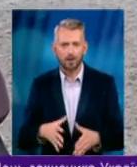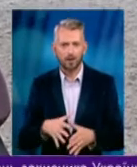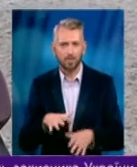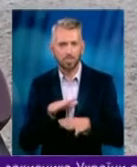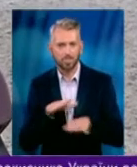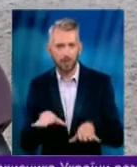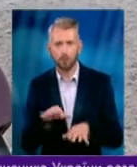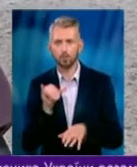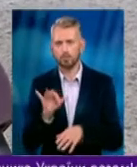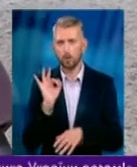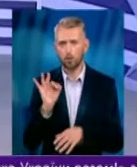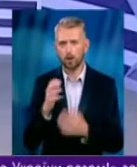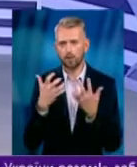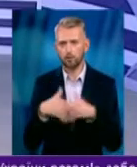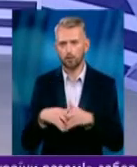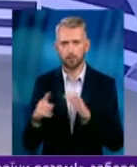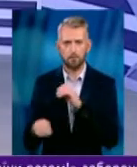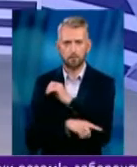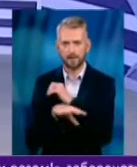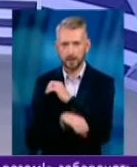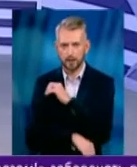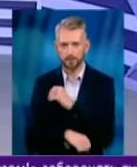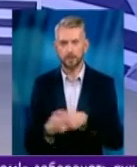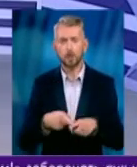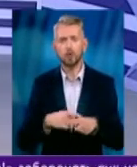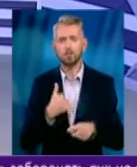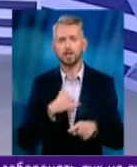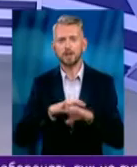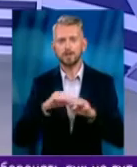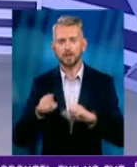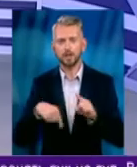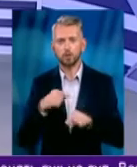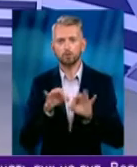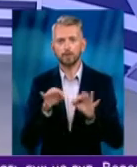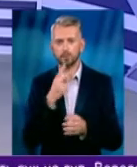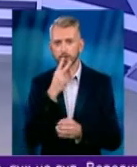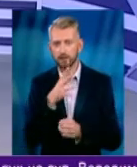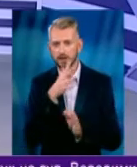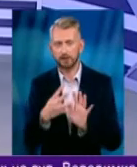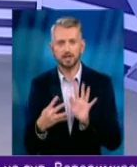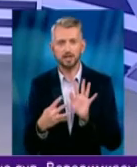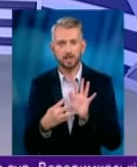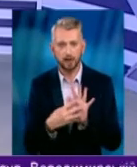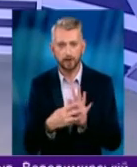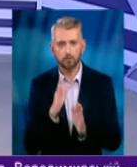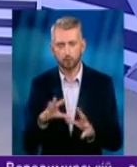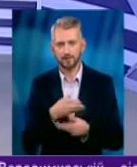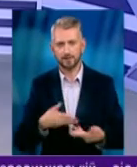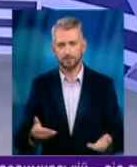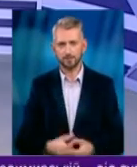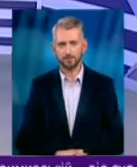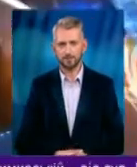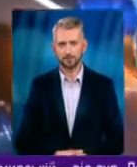становишься последним. Що ж, на цю годину в мене все. Наступний випуск дивіться о 21-й. Будьте з нами.